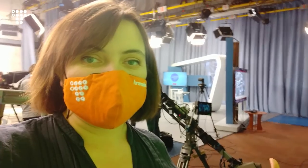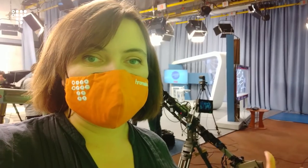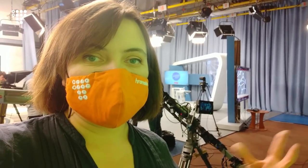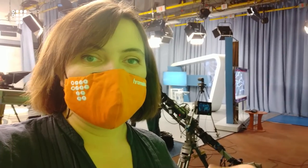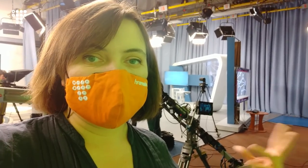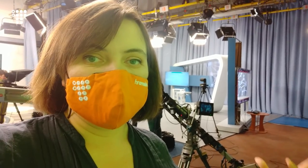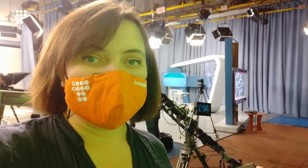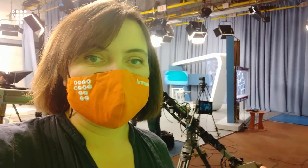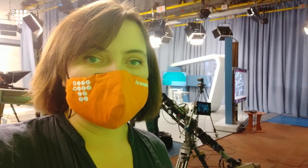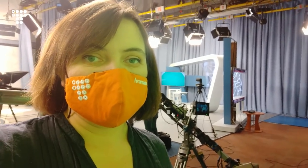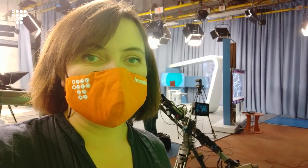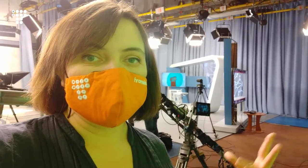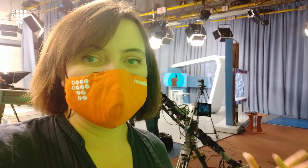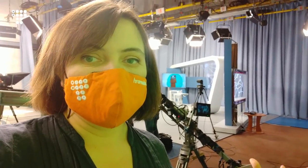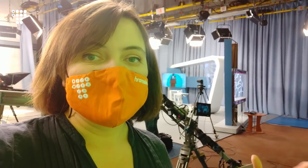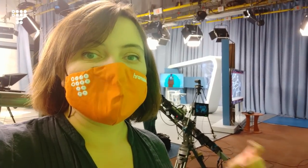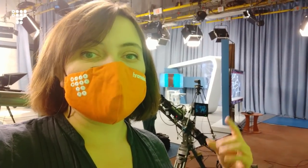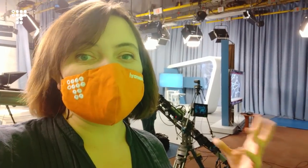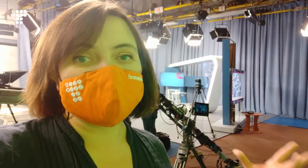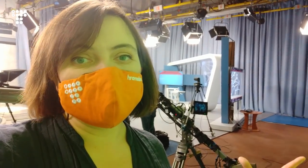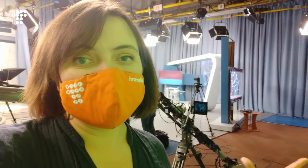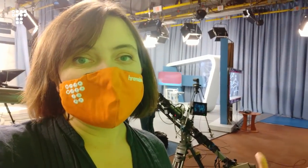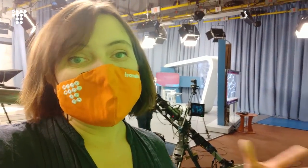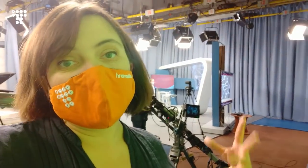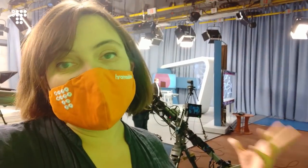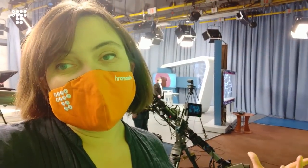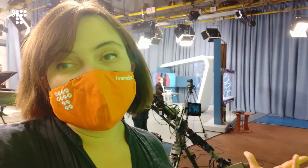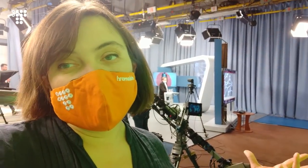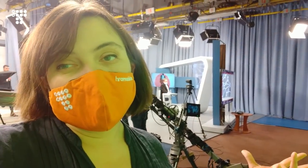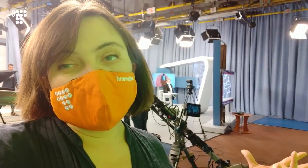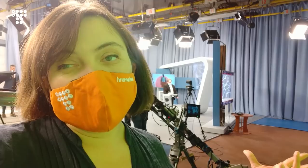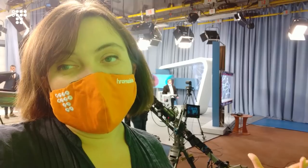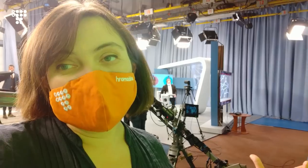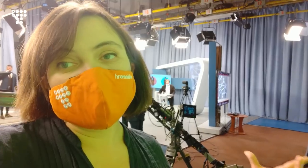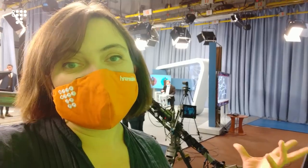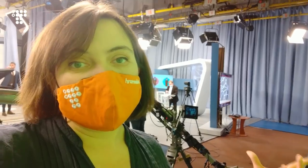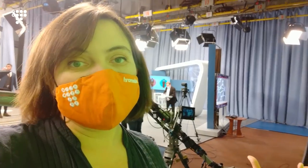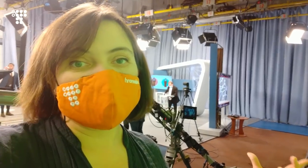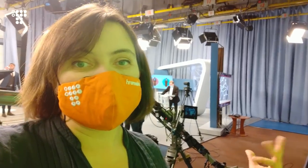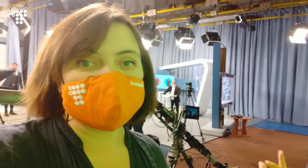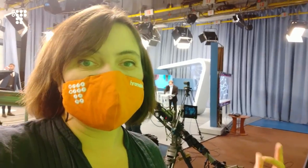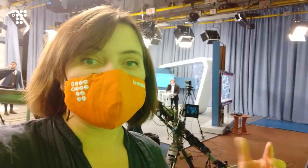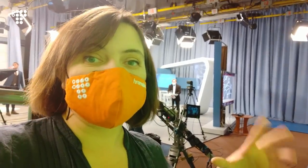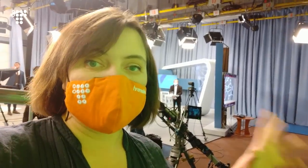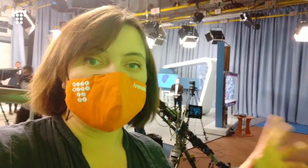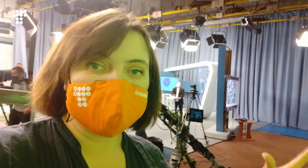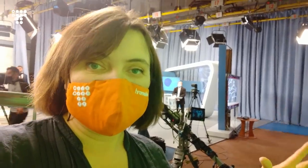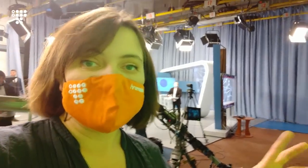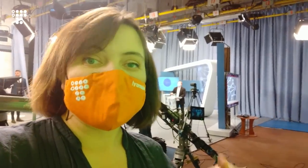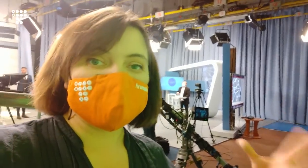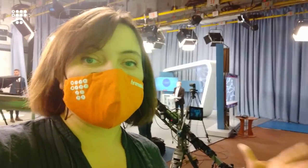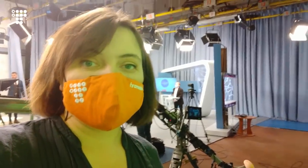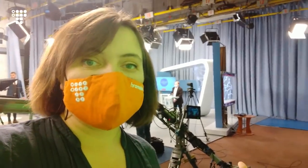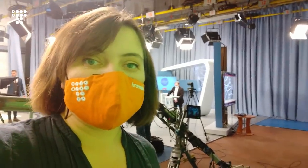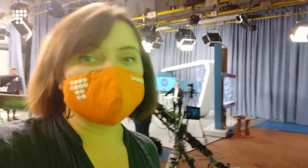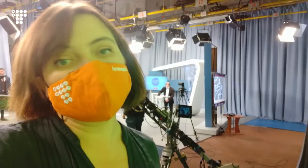про часи спільної роботи один одного ми не почули. Але принаймні зрозуміло, що в цей момент,